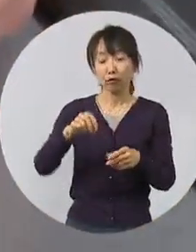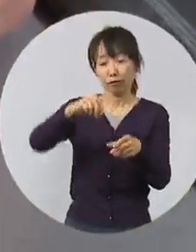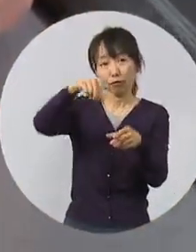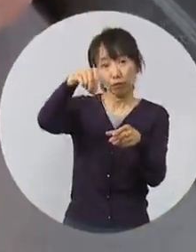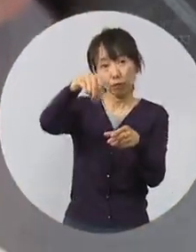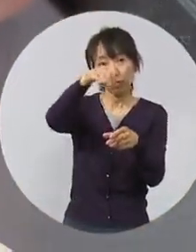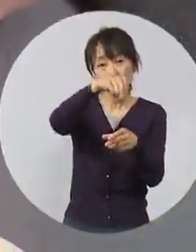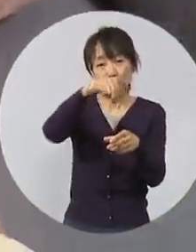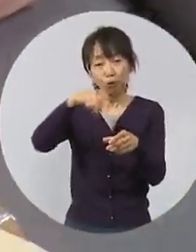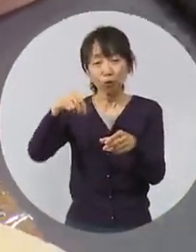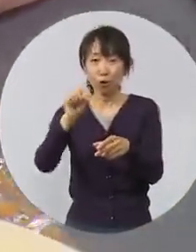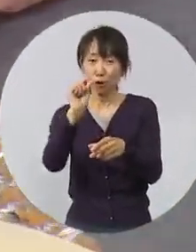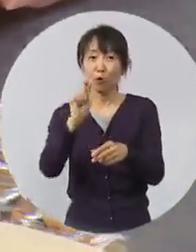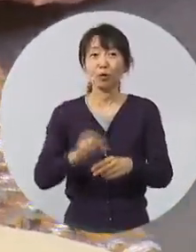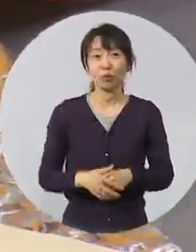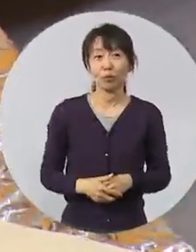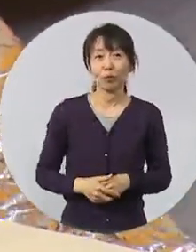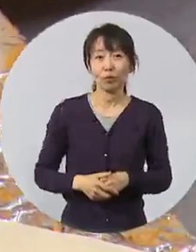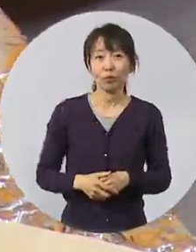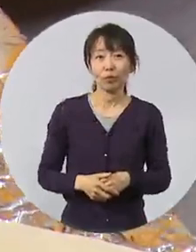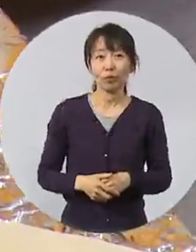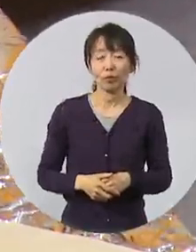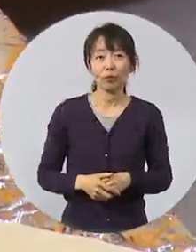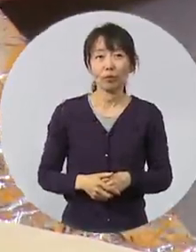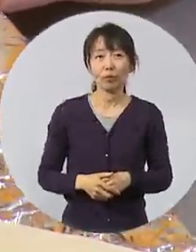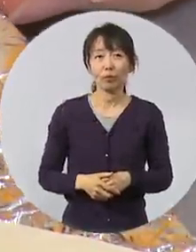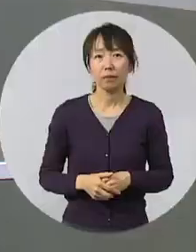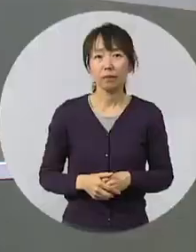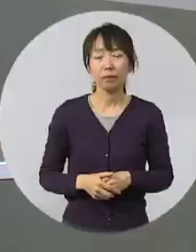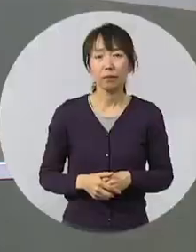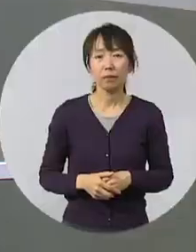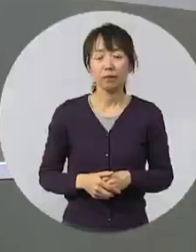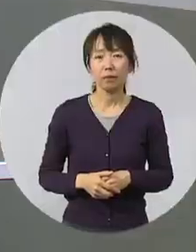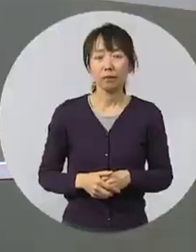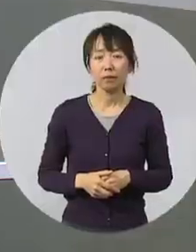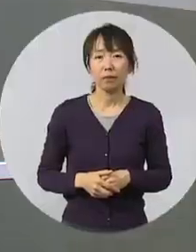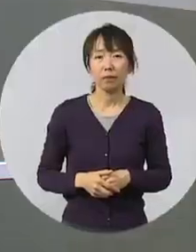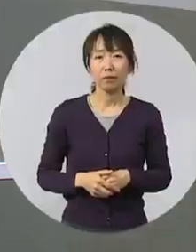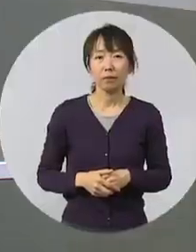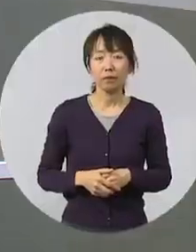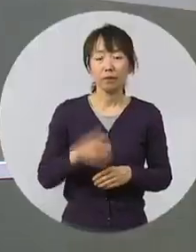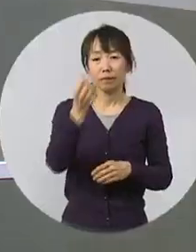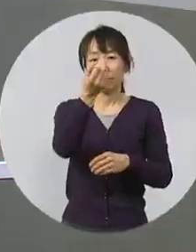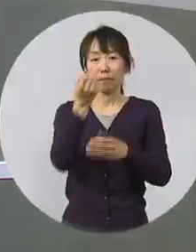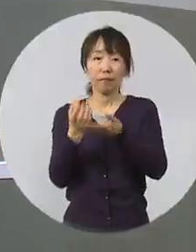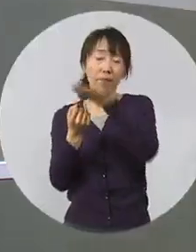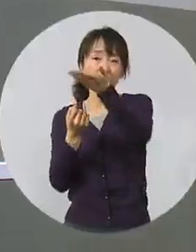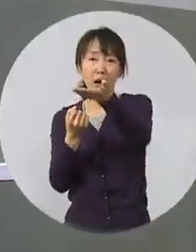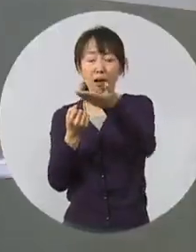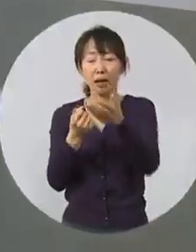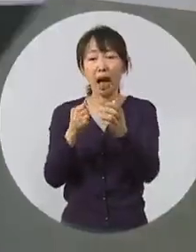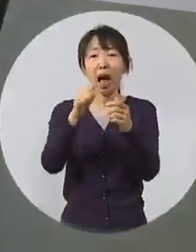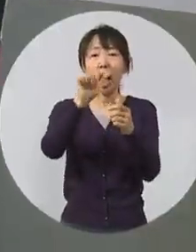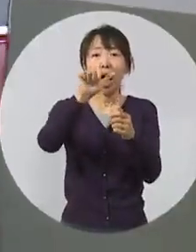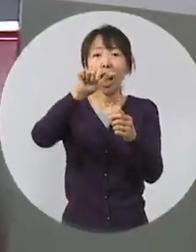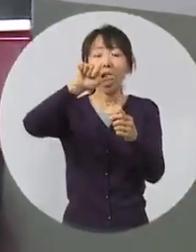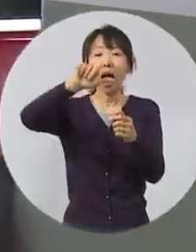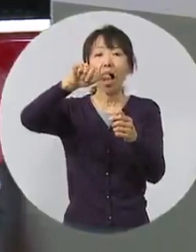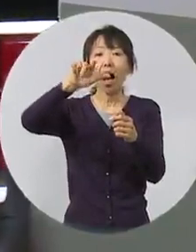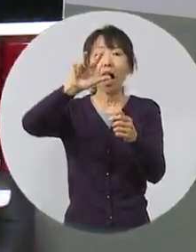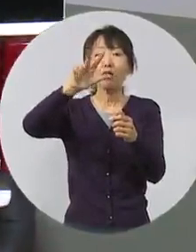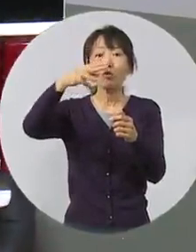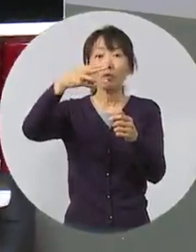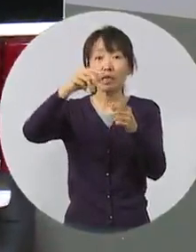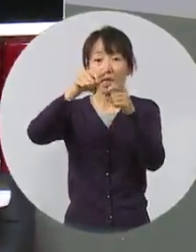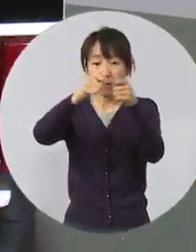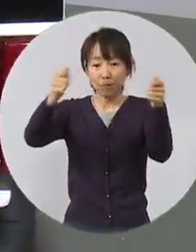飾り程度に少しだけ乗せます。 天板にアルミホイルを敷いてオーブントース